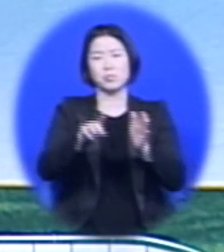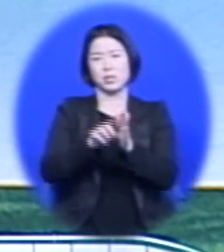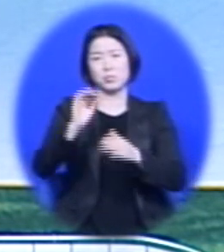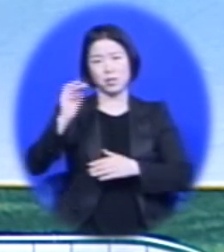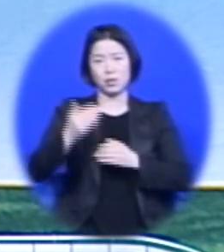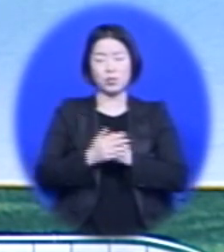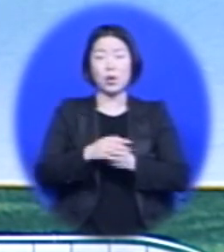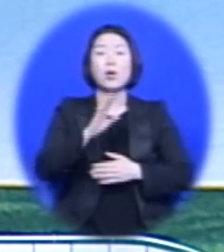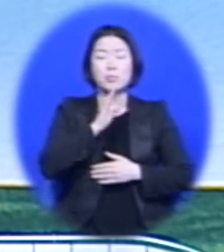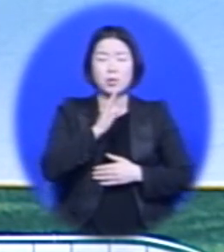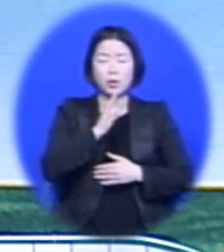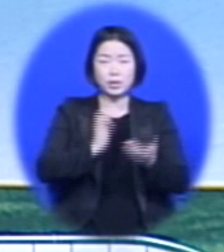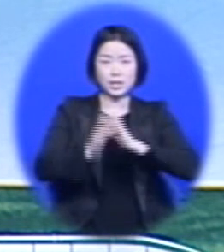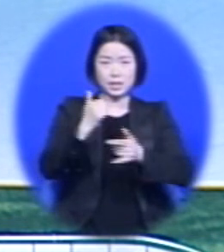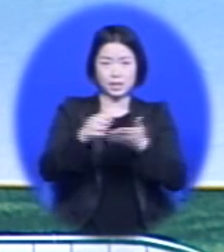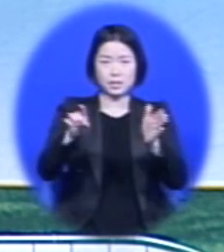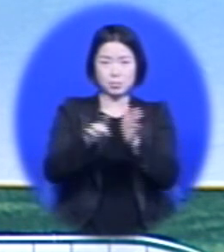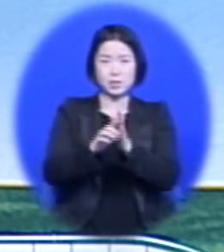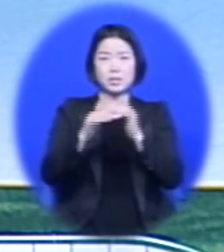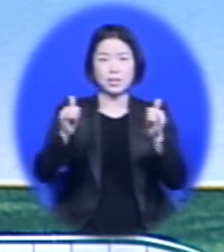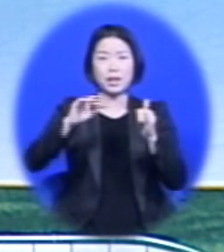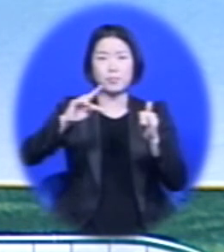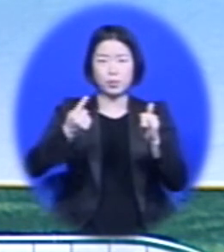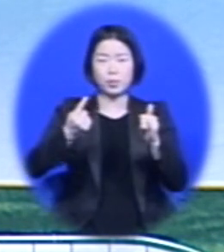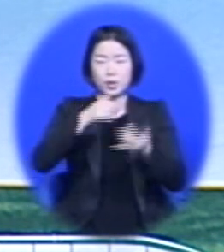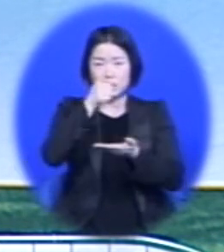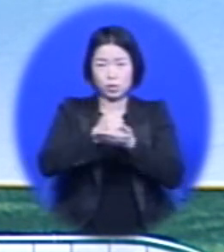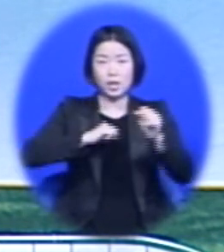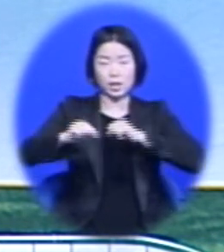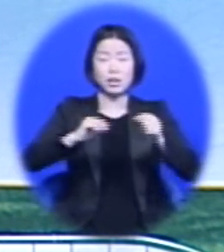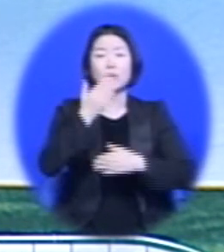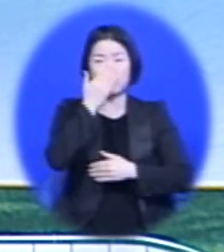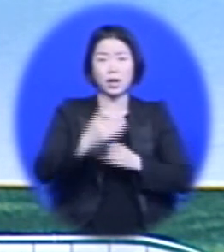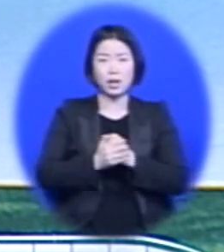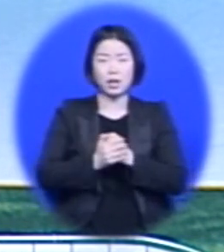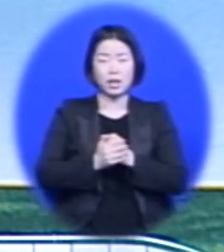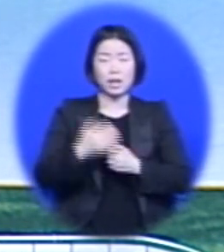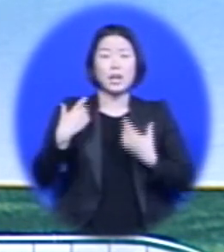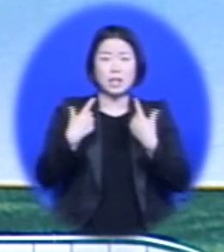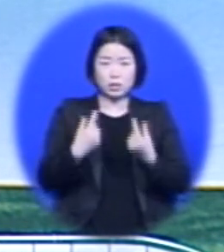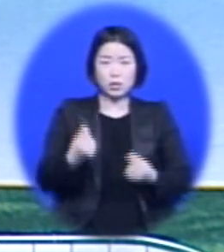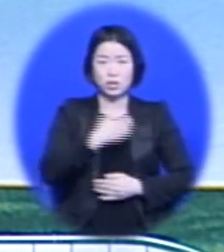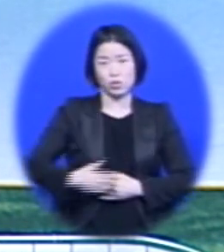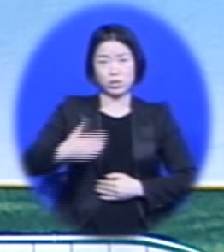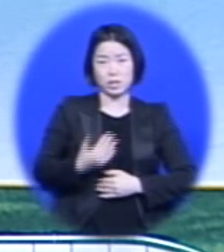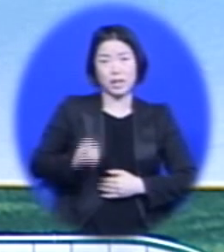물론 예수 믿는 사람도 죄 짓습니다. 여전히 육신이 있기